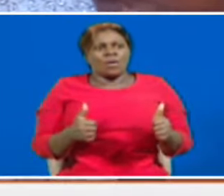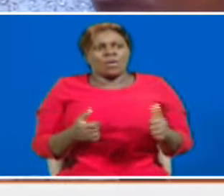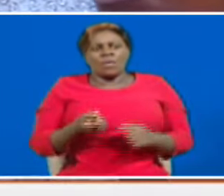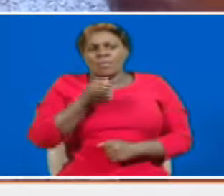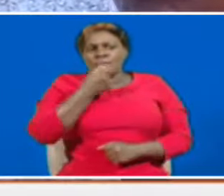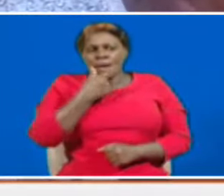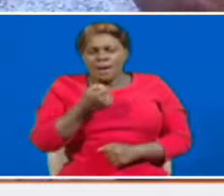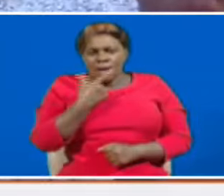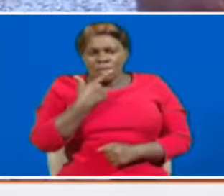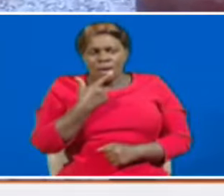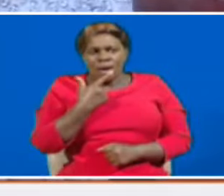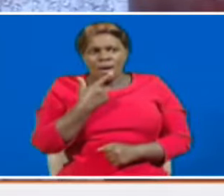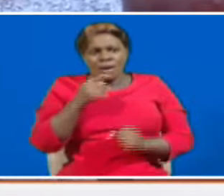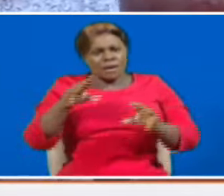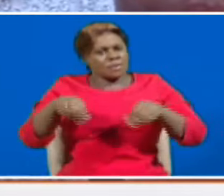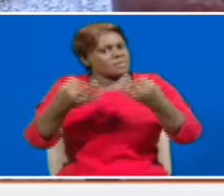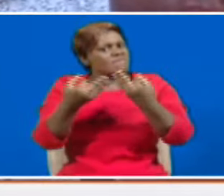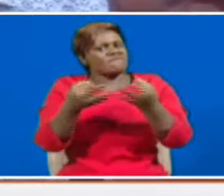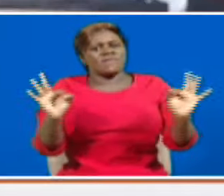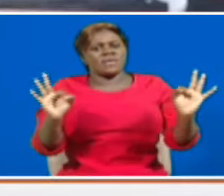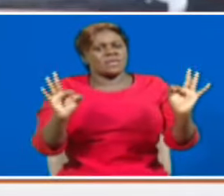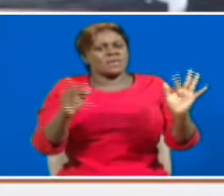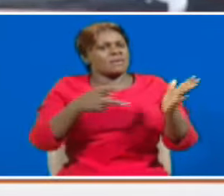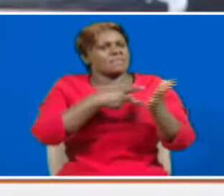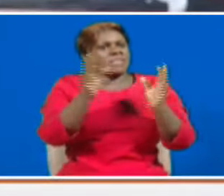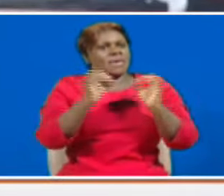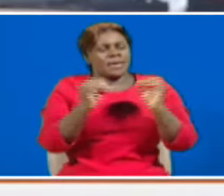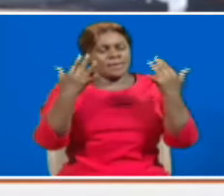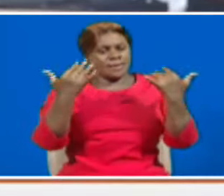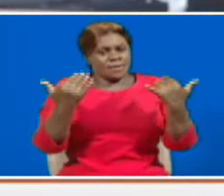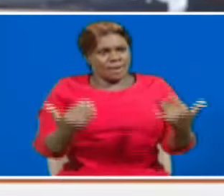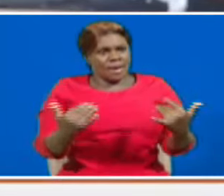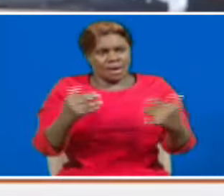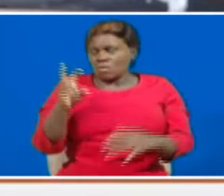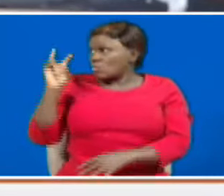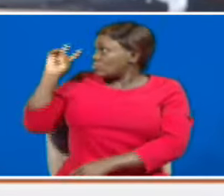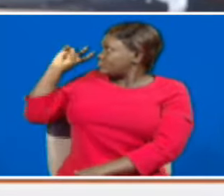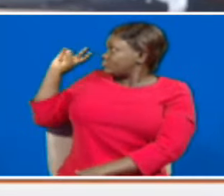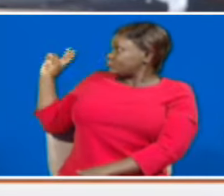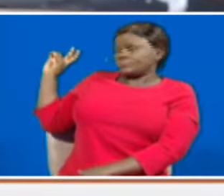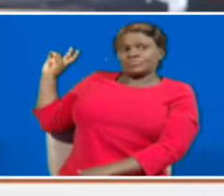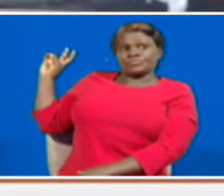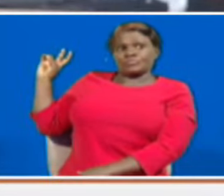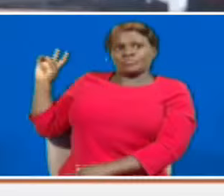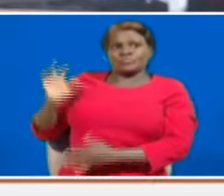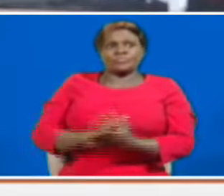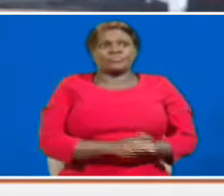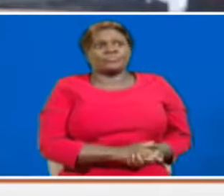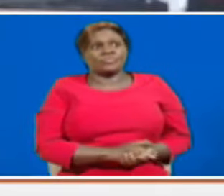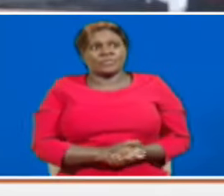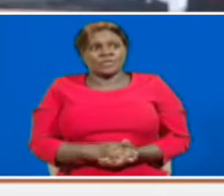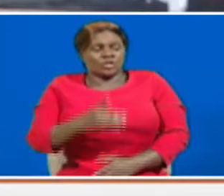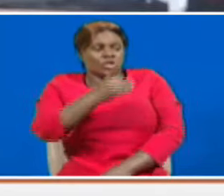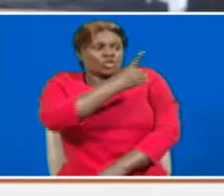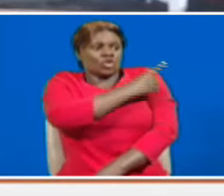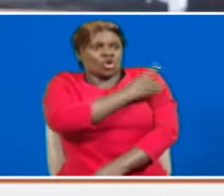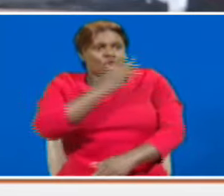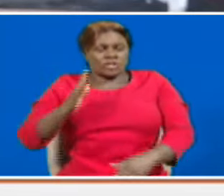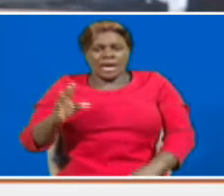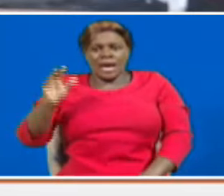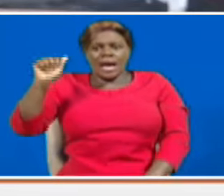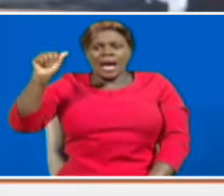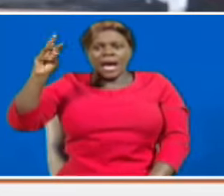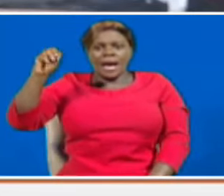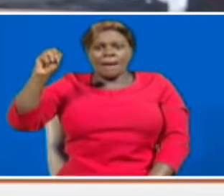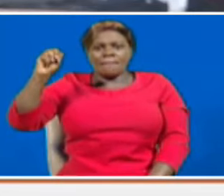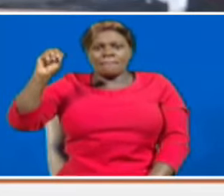matibabu tutawapatia waiver. Naam, kwa sasa kama unavyoona ni kwamba hizo ni juhudi za madaktari wa AMREF